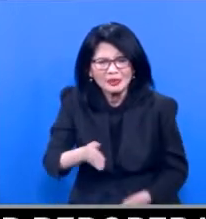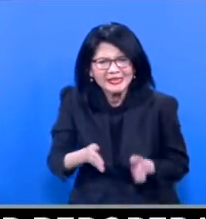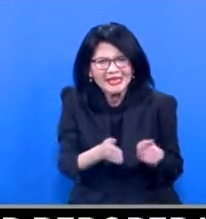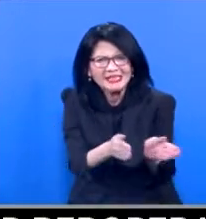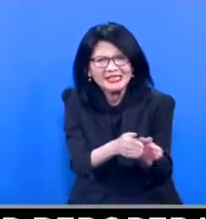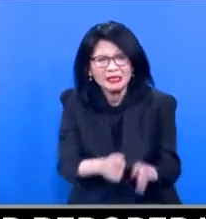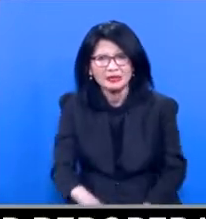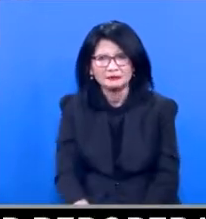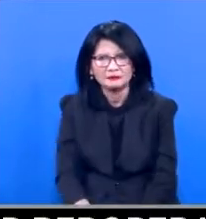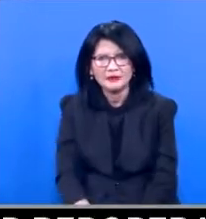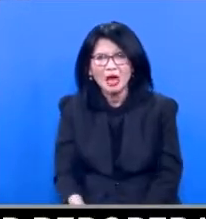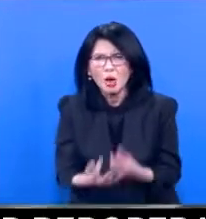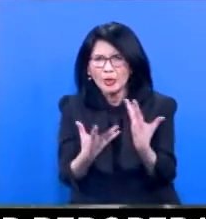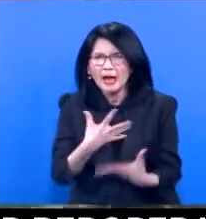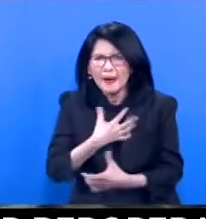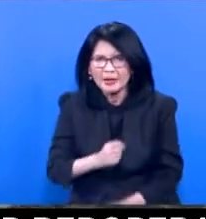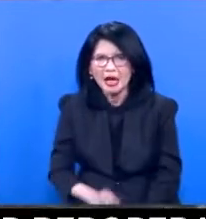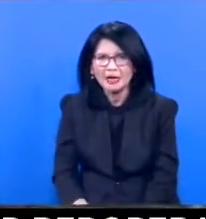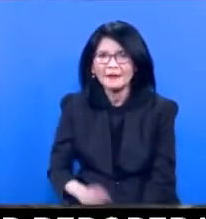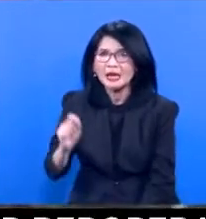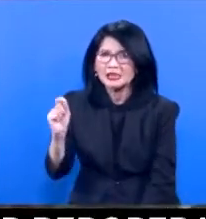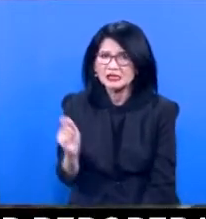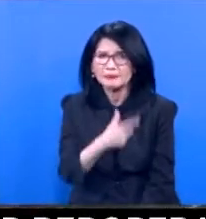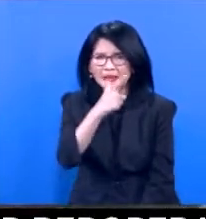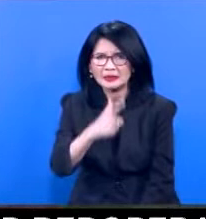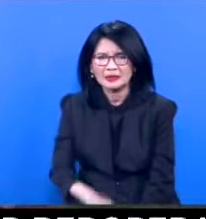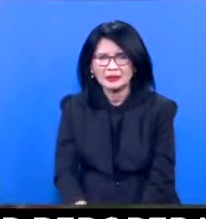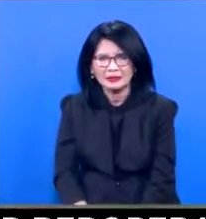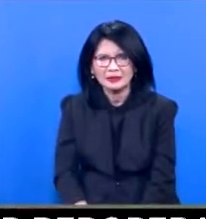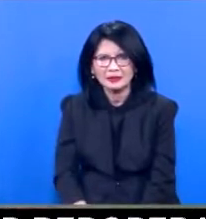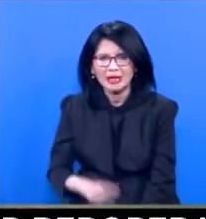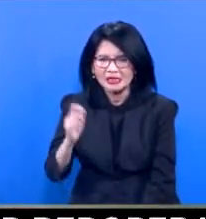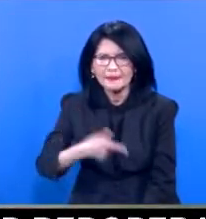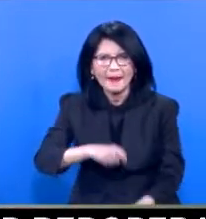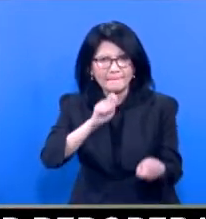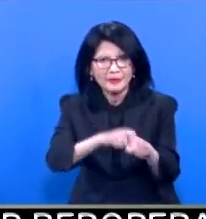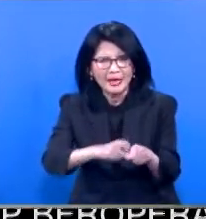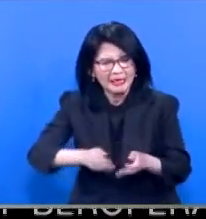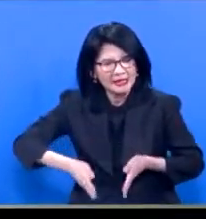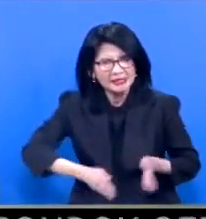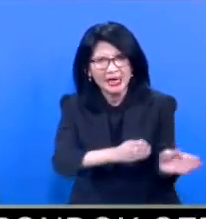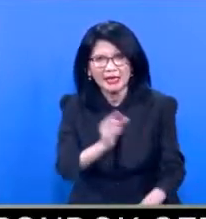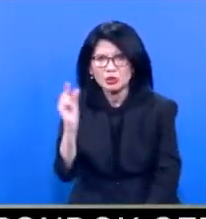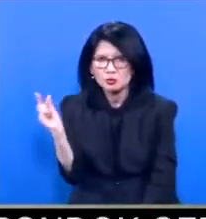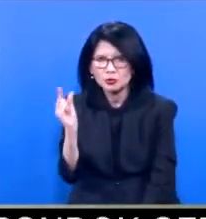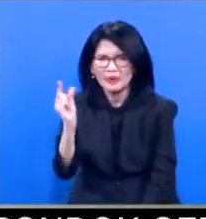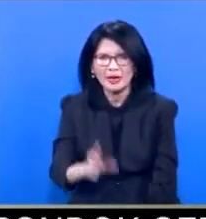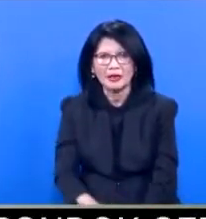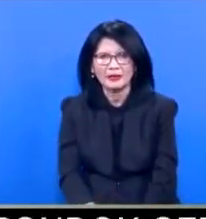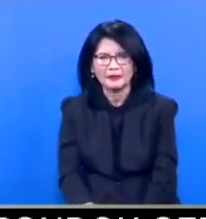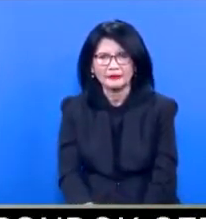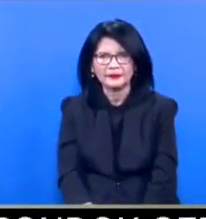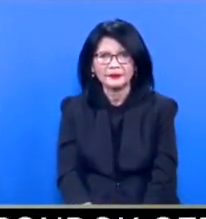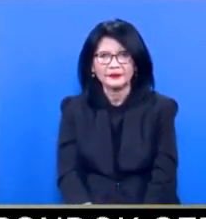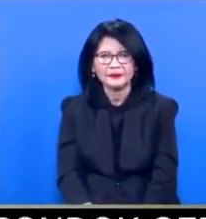lokasi kejadian warga berharap Pemkab Tangerang Banten dan instansi terkait segera memperbaiki Jalan Utama Desa Tanjung Burung yang